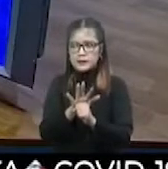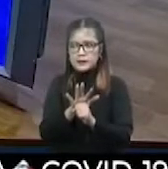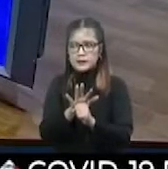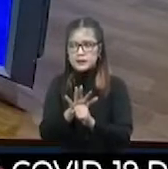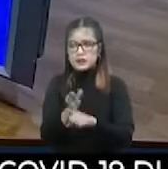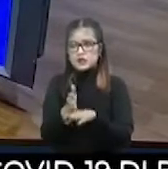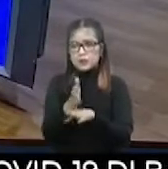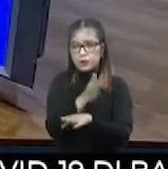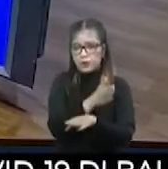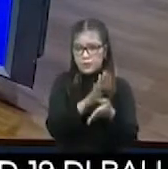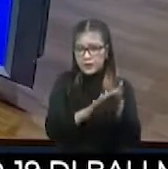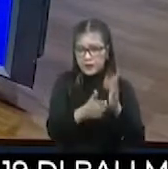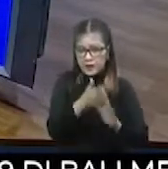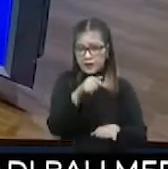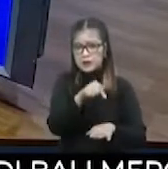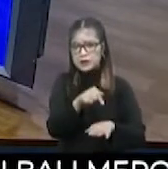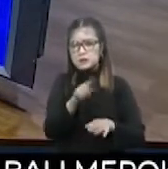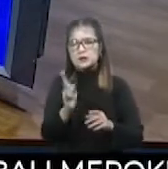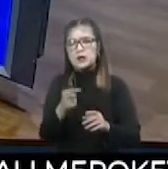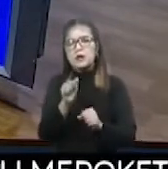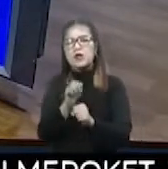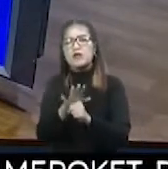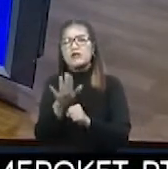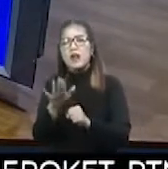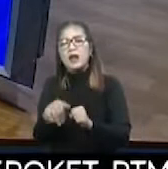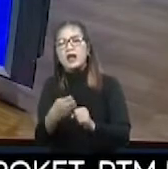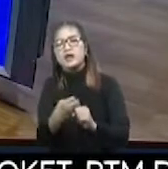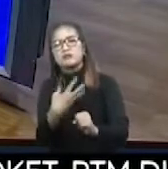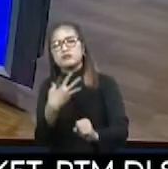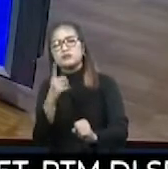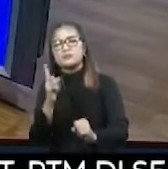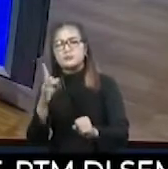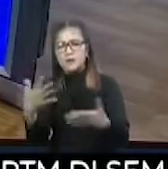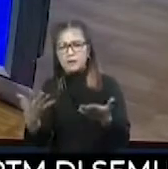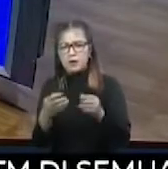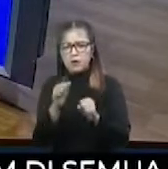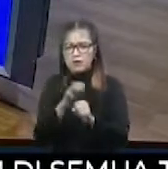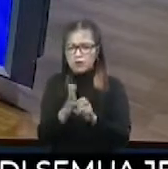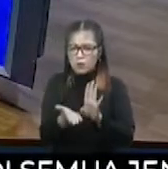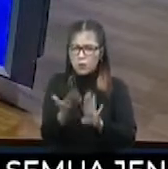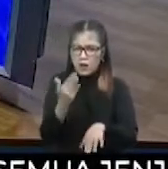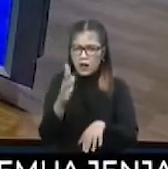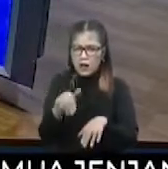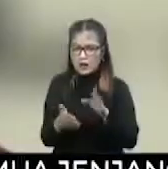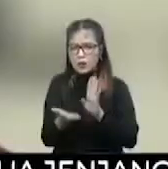kedua, kemudian saat ini reinfeksi atau terinfeksi kembali. Nah, untuk mereka-mereka yang reinfeksi ini dok, bagaimana penanganannya dok?